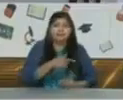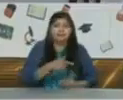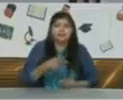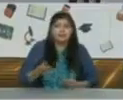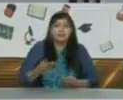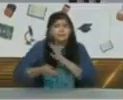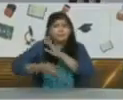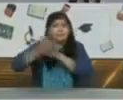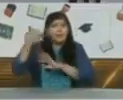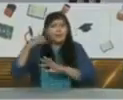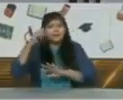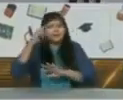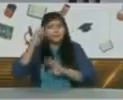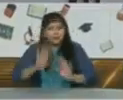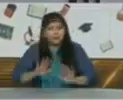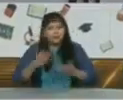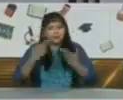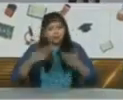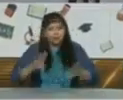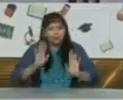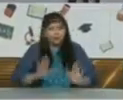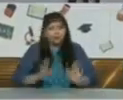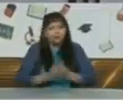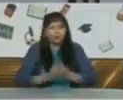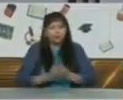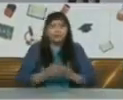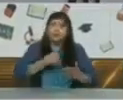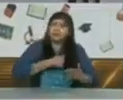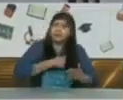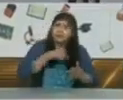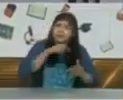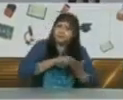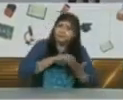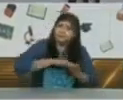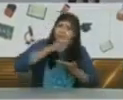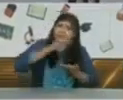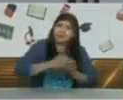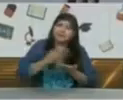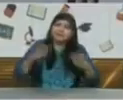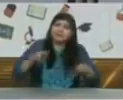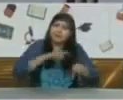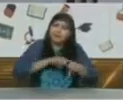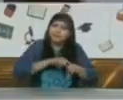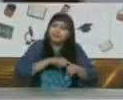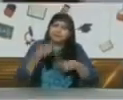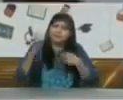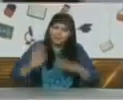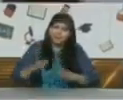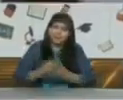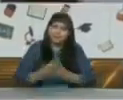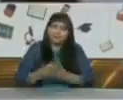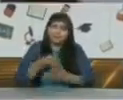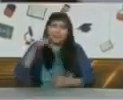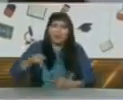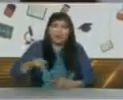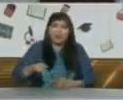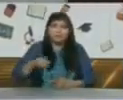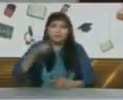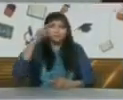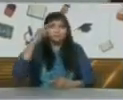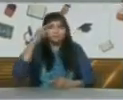आपको पहले से ही पता है कि मेरे पास खाली समय है, तो आप